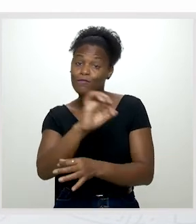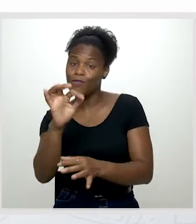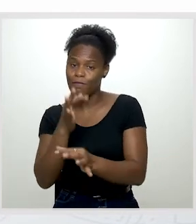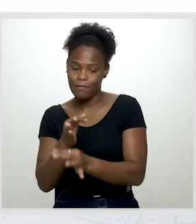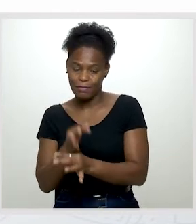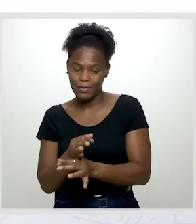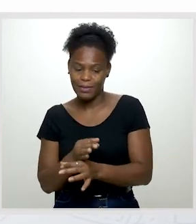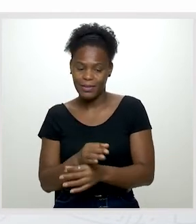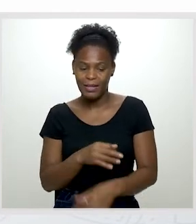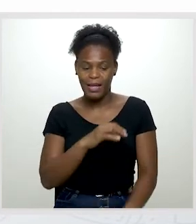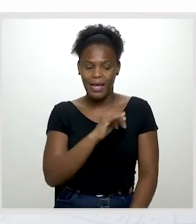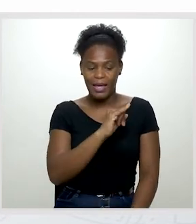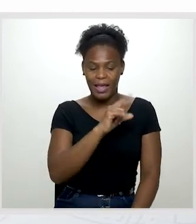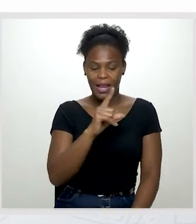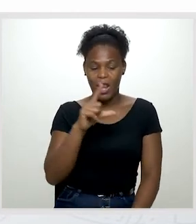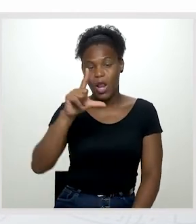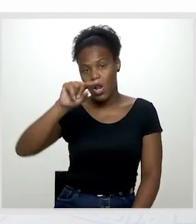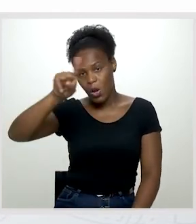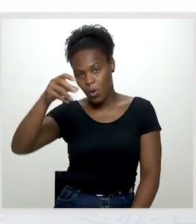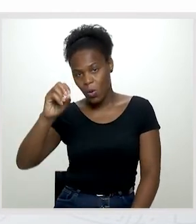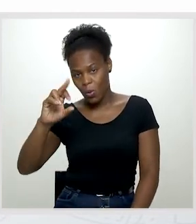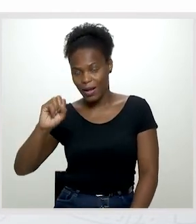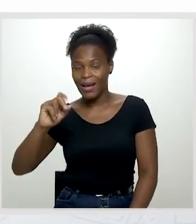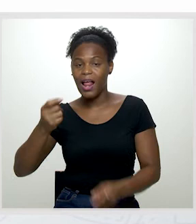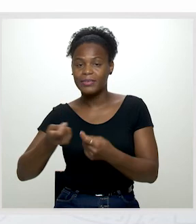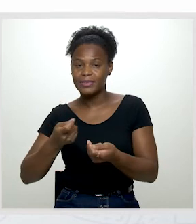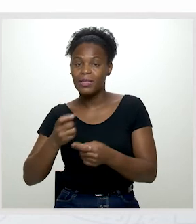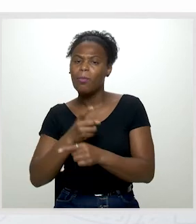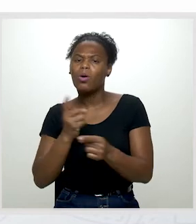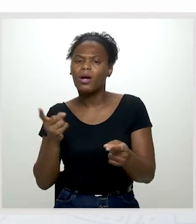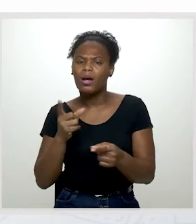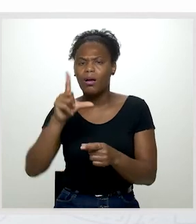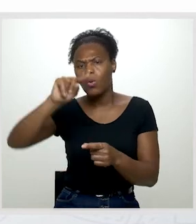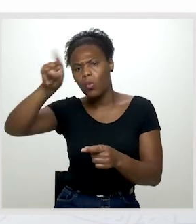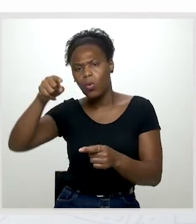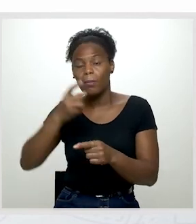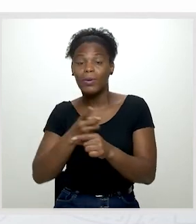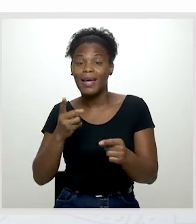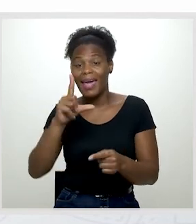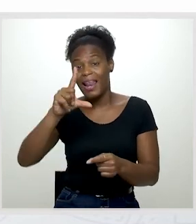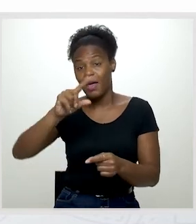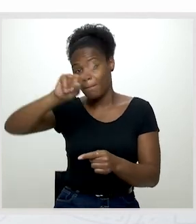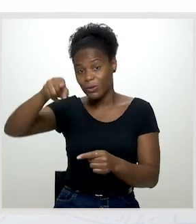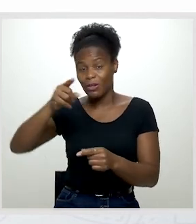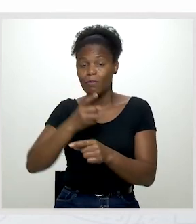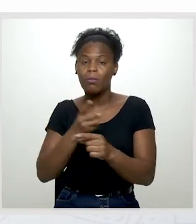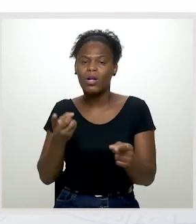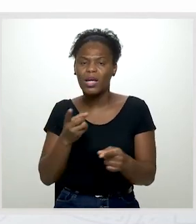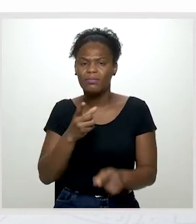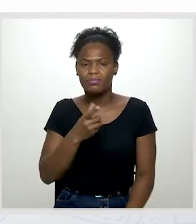Réponse. Ils l'organisent. Pourquoi? Ici, quel est le pronom qu'on a utilisé? L'.